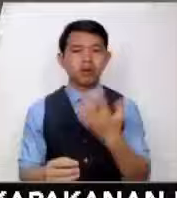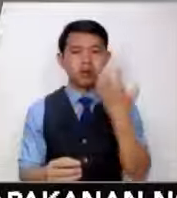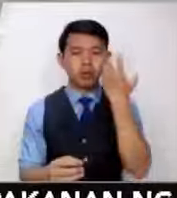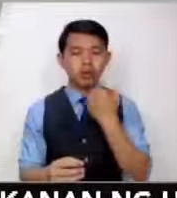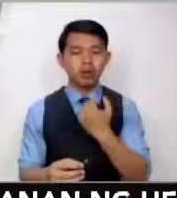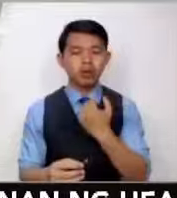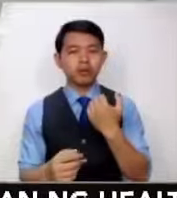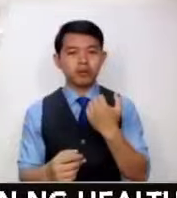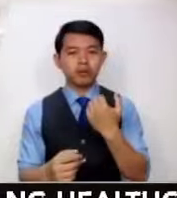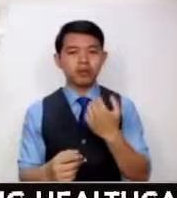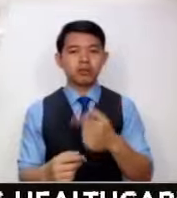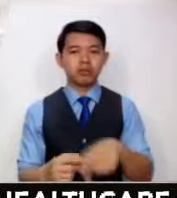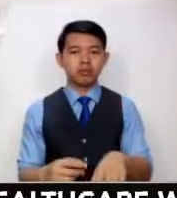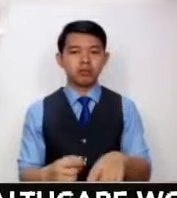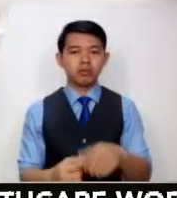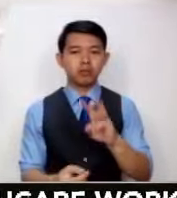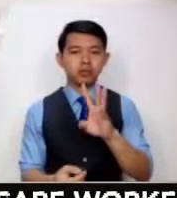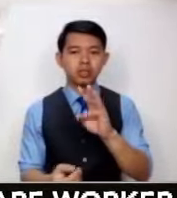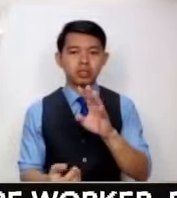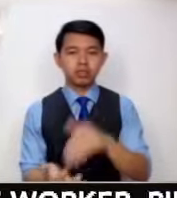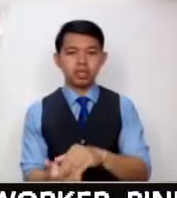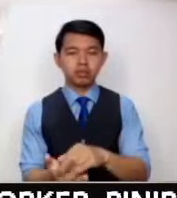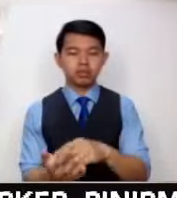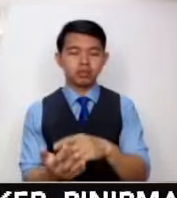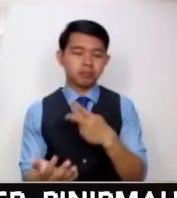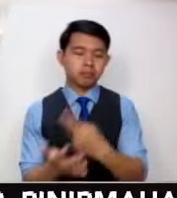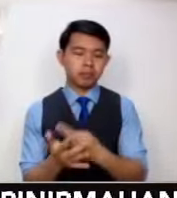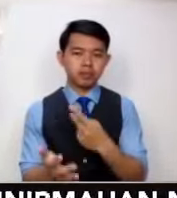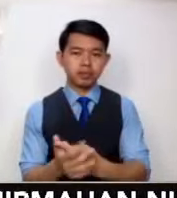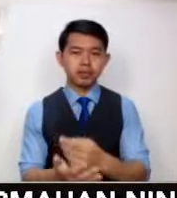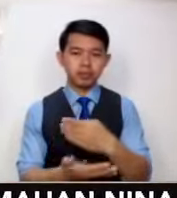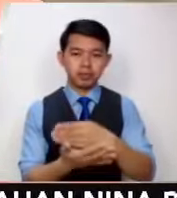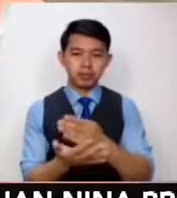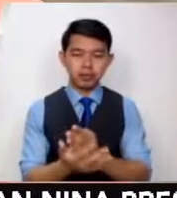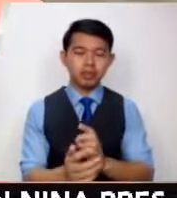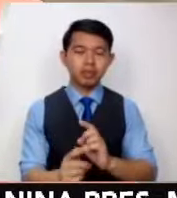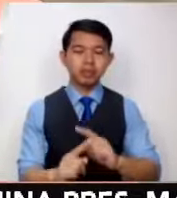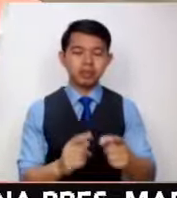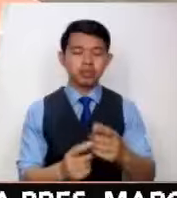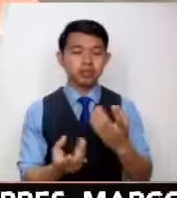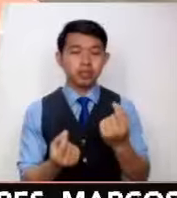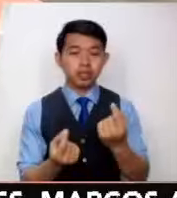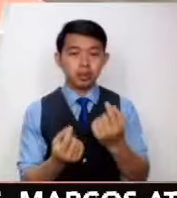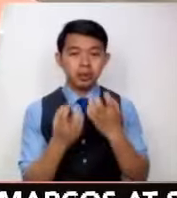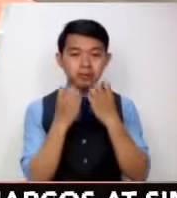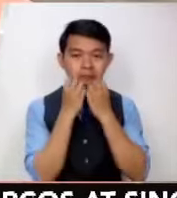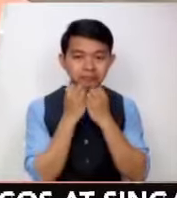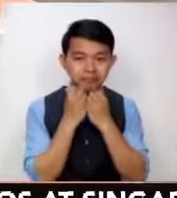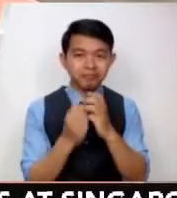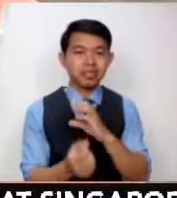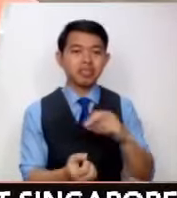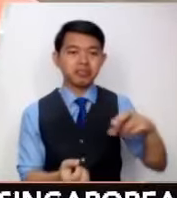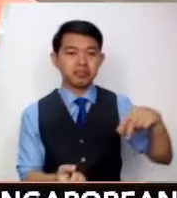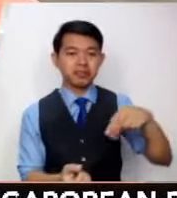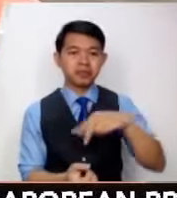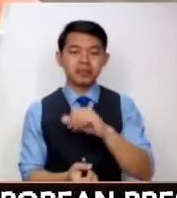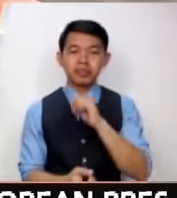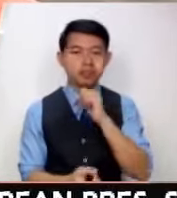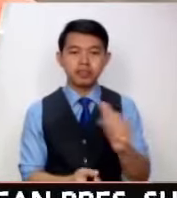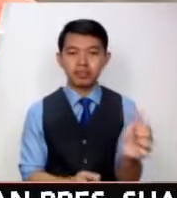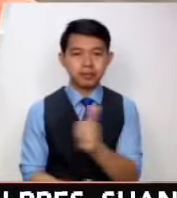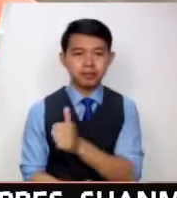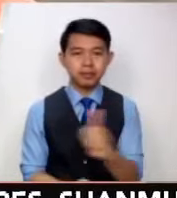ang budget sa pagkain at may mga nilalakad na lang siya para hindi mamasahe. May fix na gastos eh, tulad ng bahay, tubig, kurente, fix